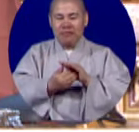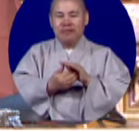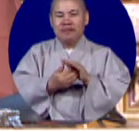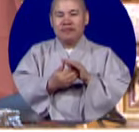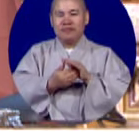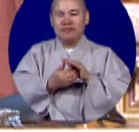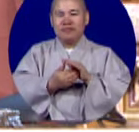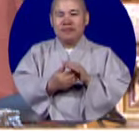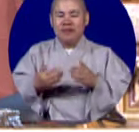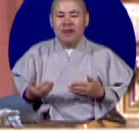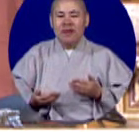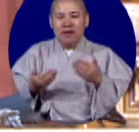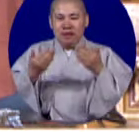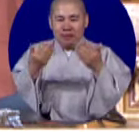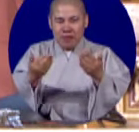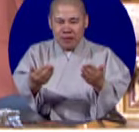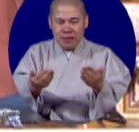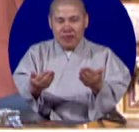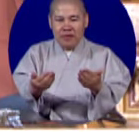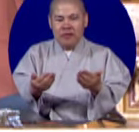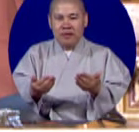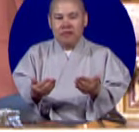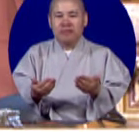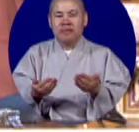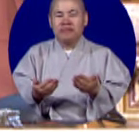그러니까 이게 보시라는 게 그런 겁니다.